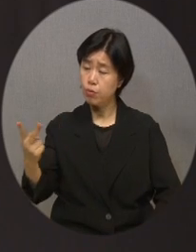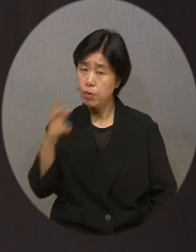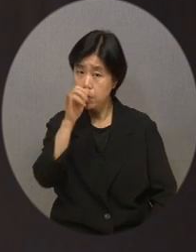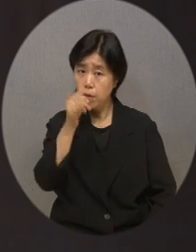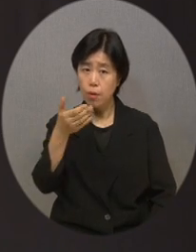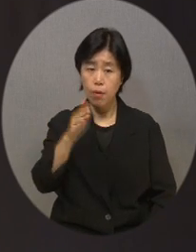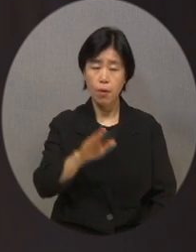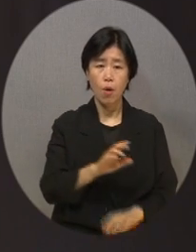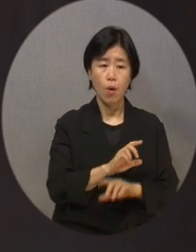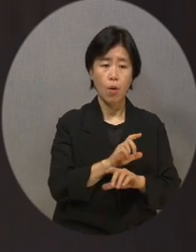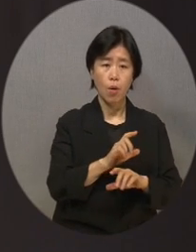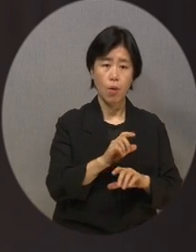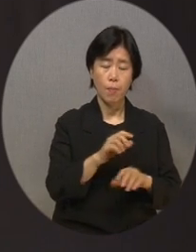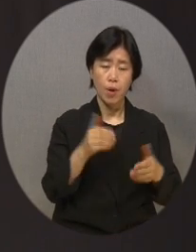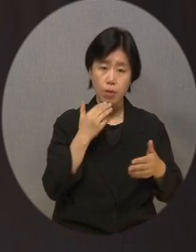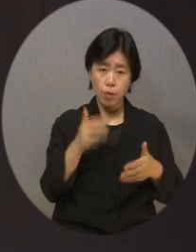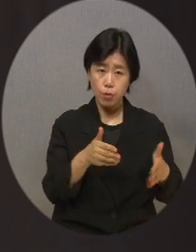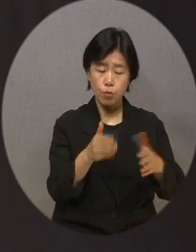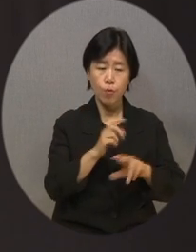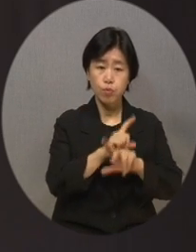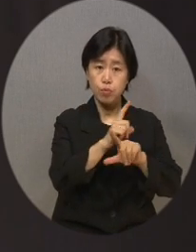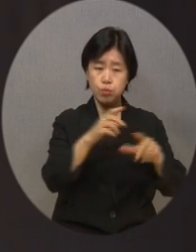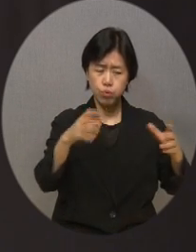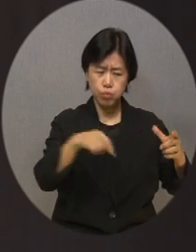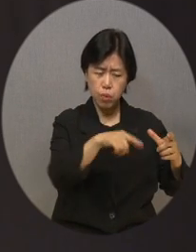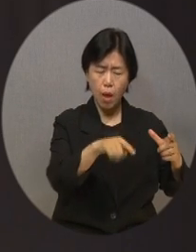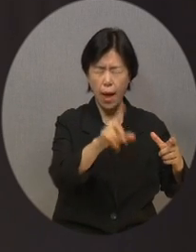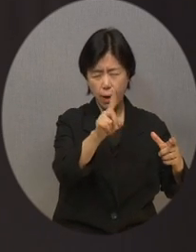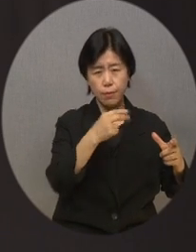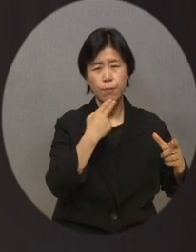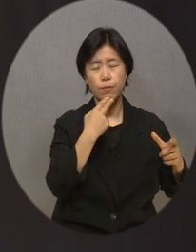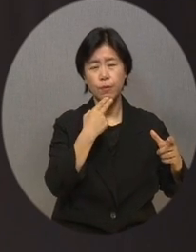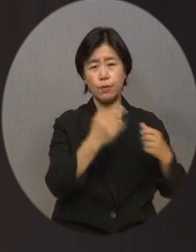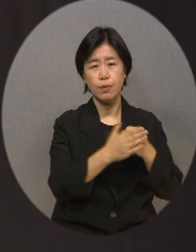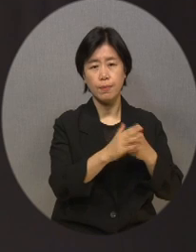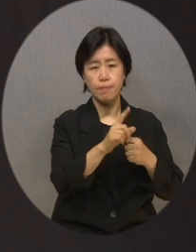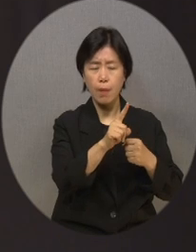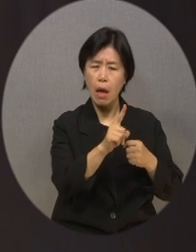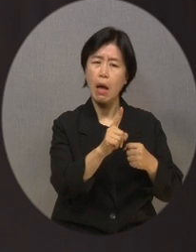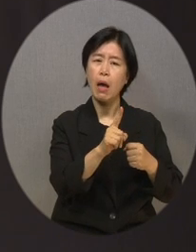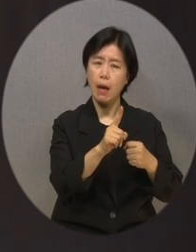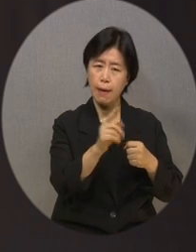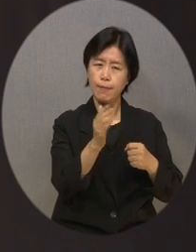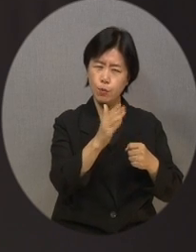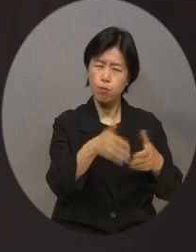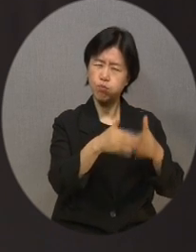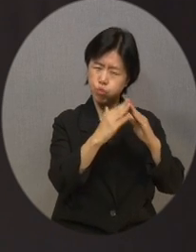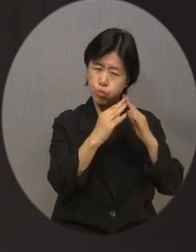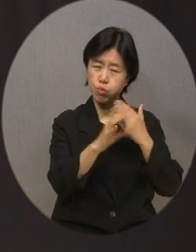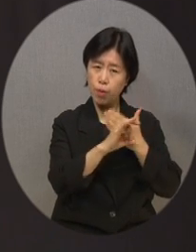이 경기 북부는 없으니까 적어도 한 군데 정도는 해줘야 형평성이든